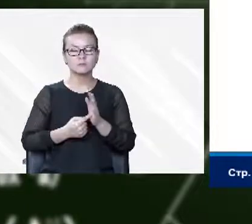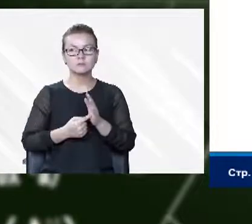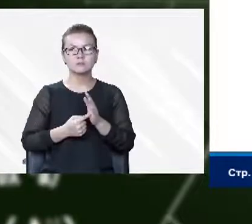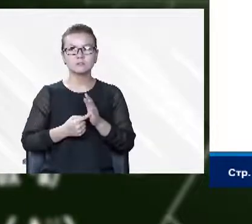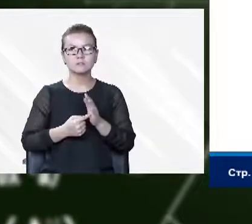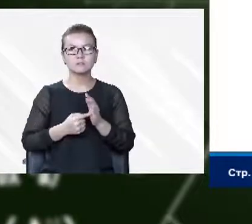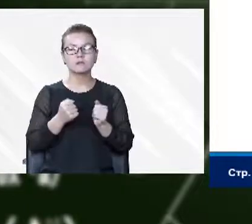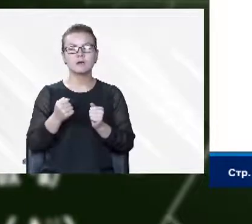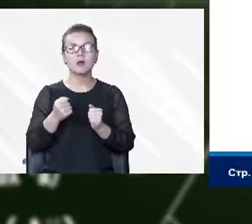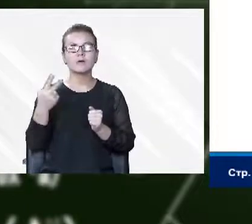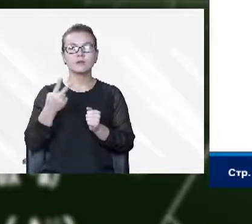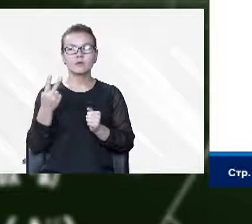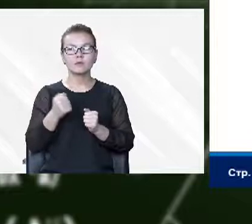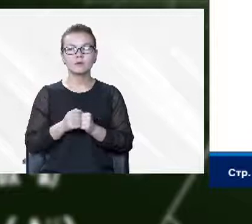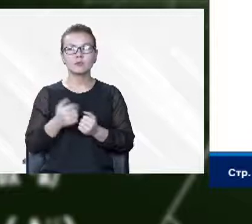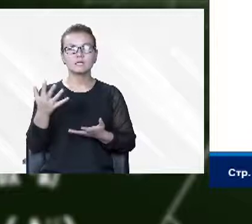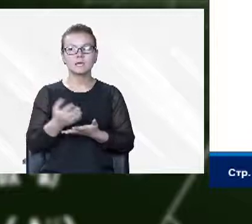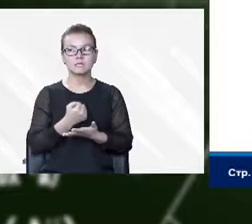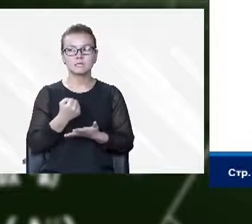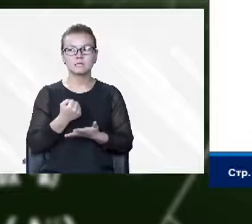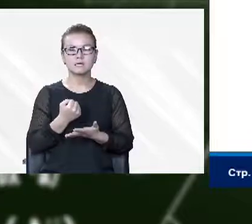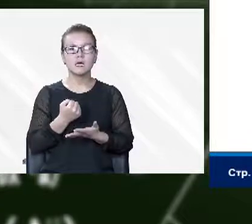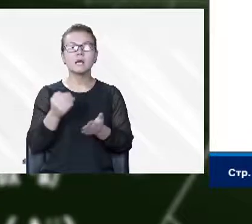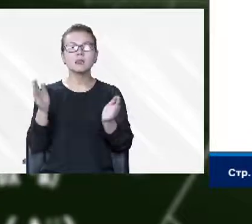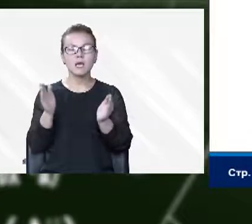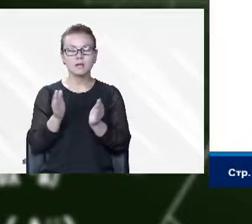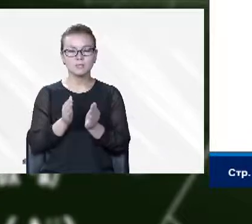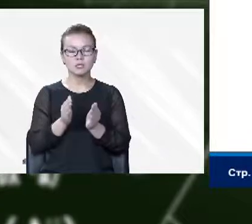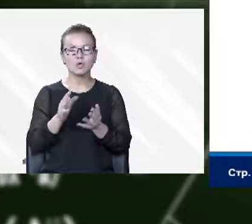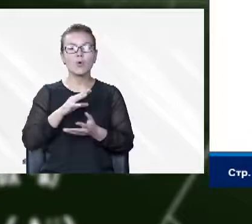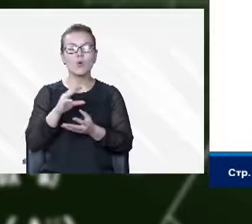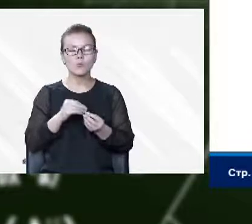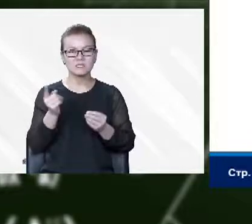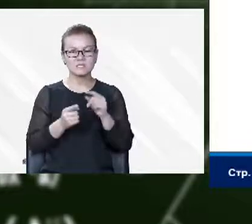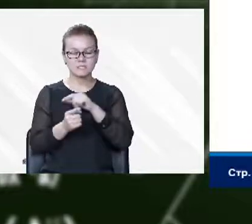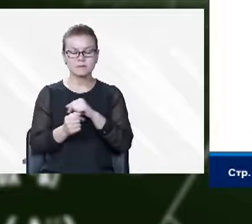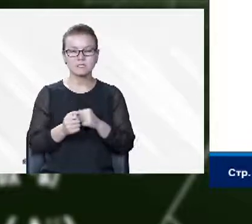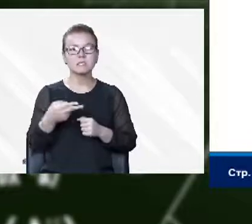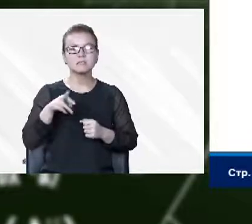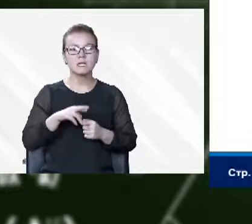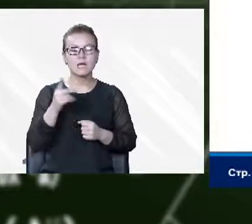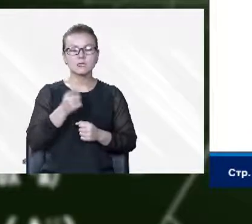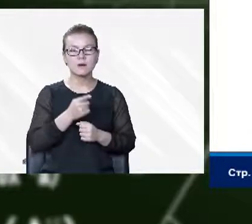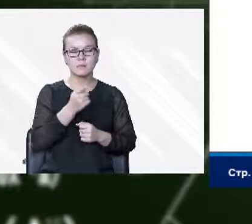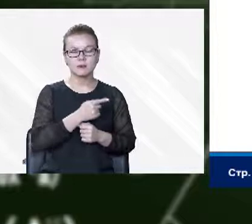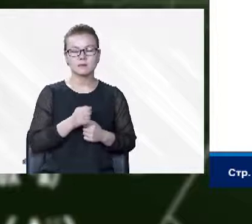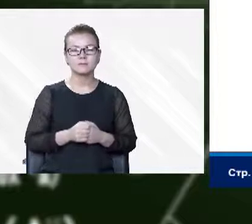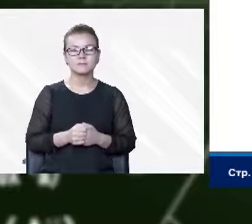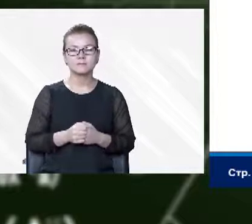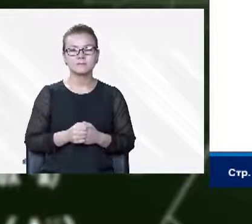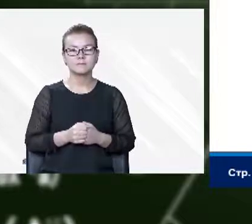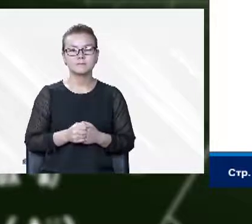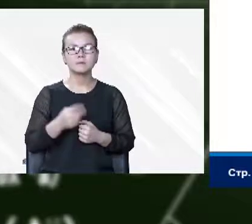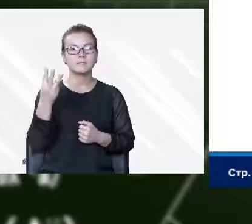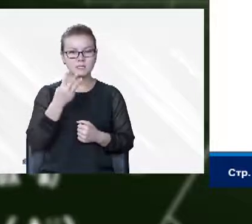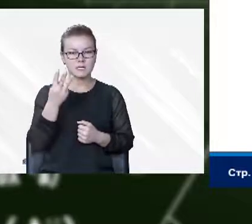Шаг второй. Найти наименьший общий знаменатель для дробей.